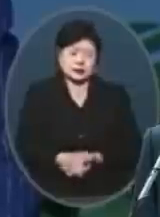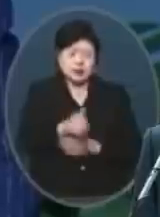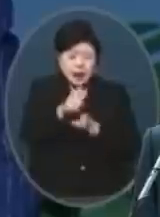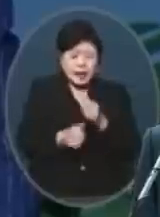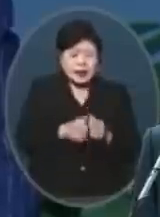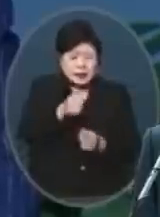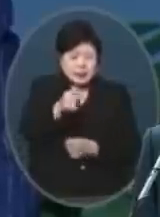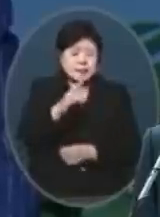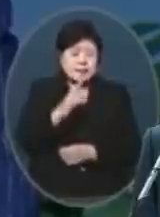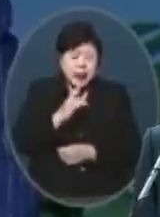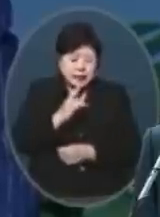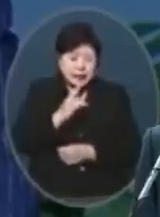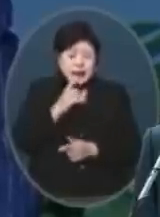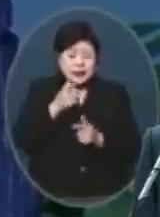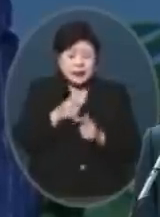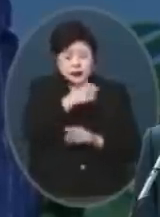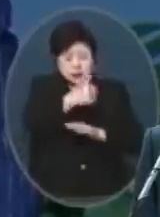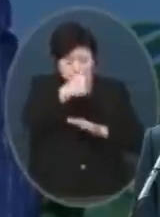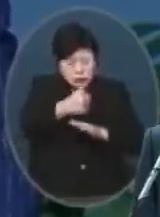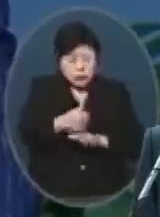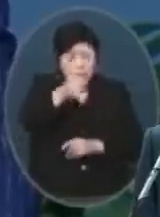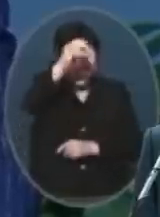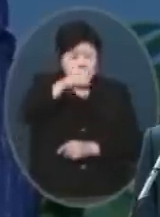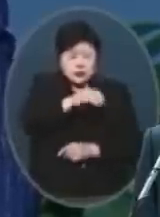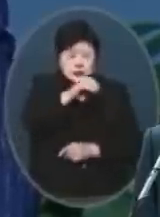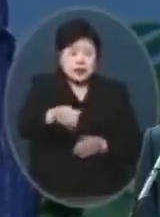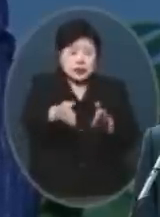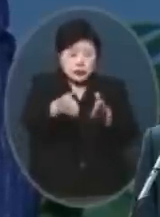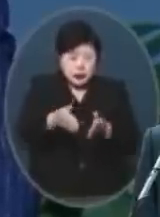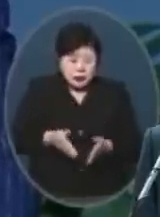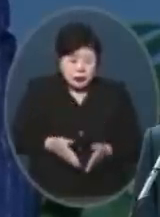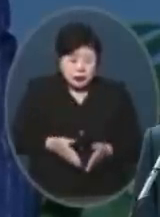하나님 아들 예수 그리스도의 십자가를 통해서